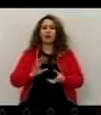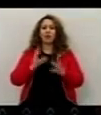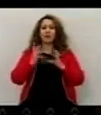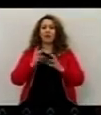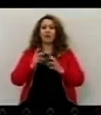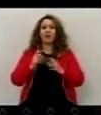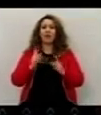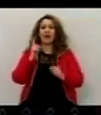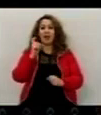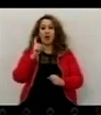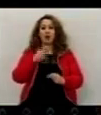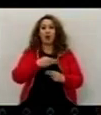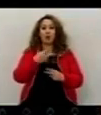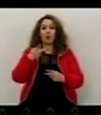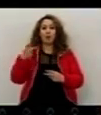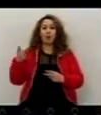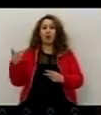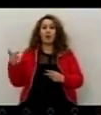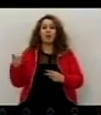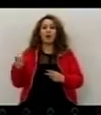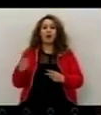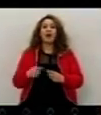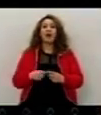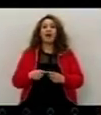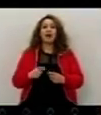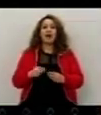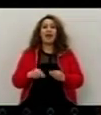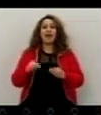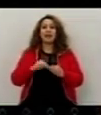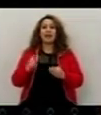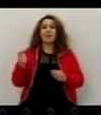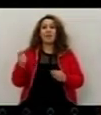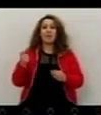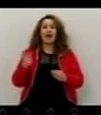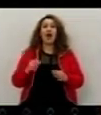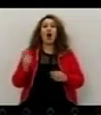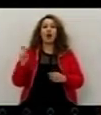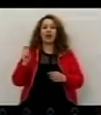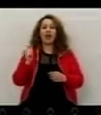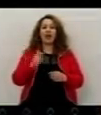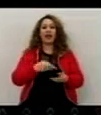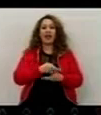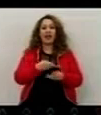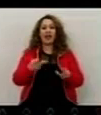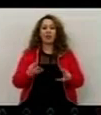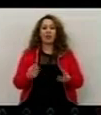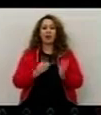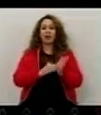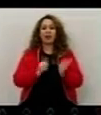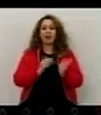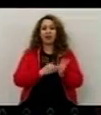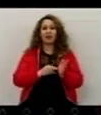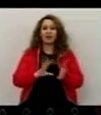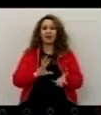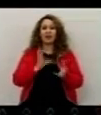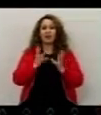الفلاحي وترقية اقتصاد الماء وتطوير الحبوب واقتناء الأسمدة واستعمالها. ينبغي الإشارة أيضا إلى